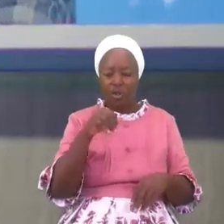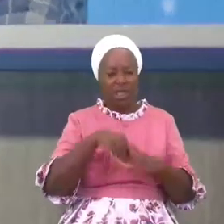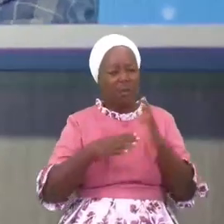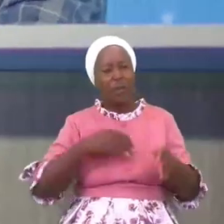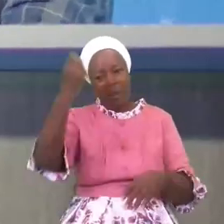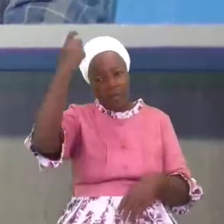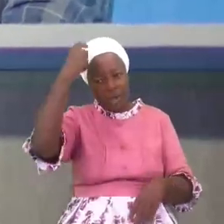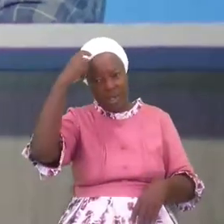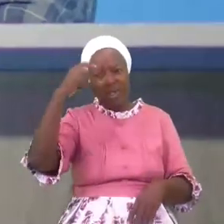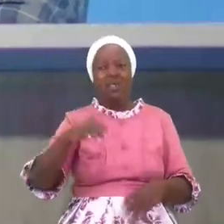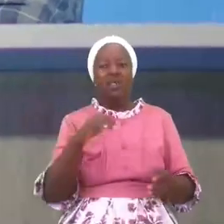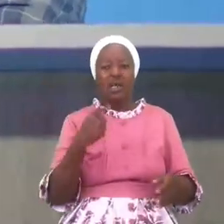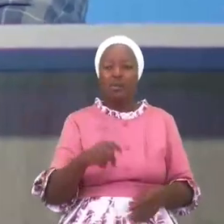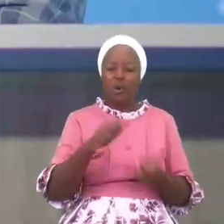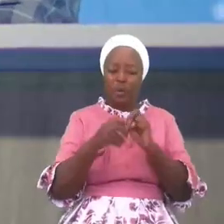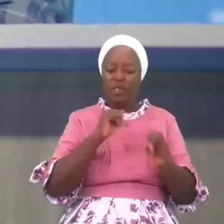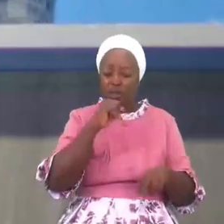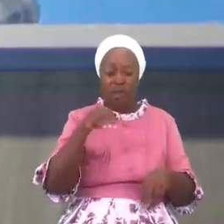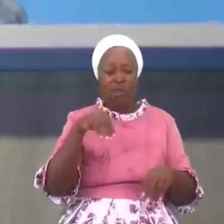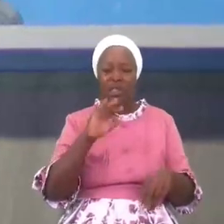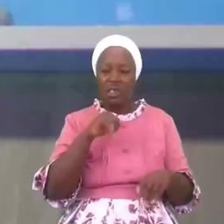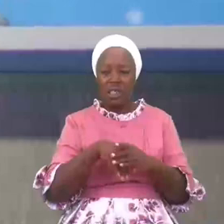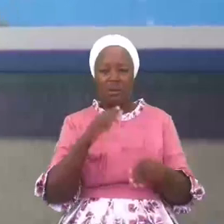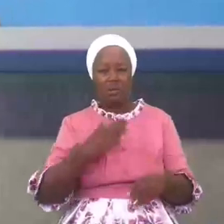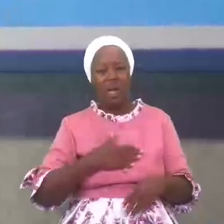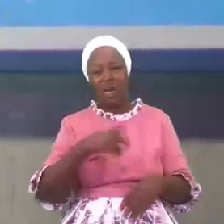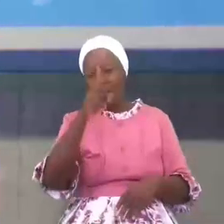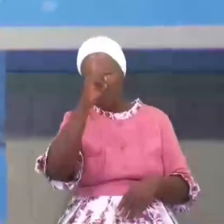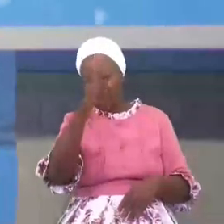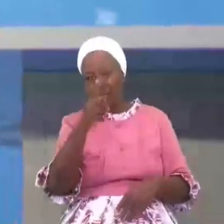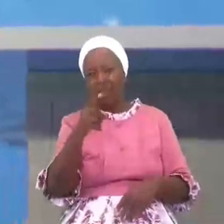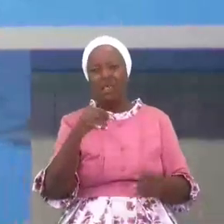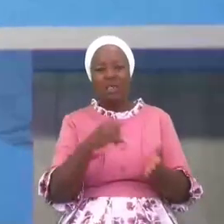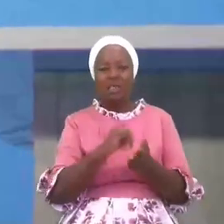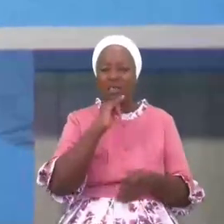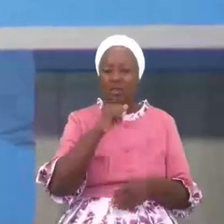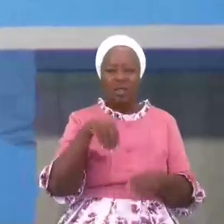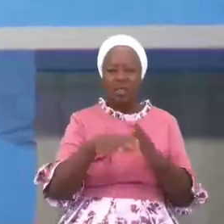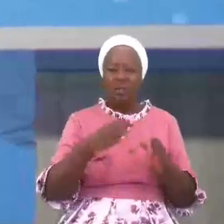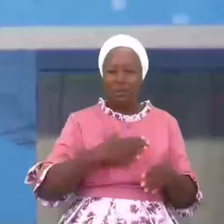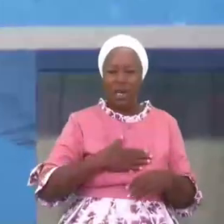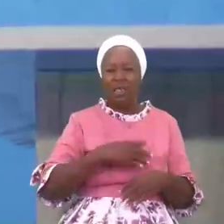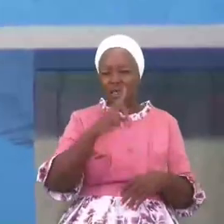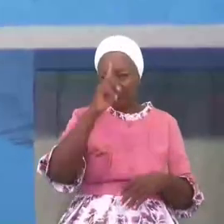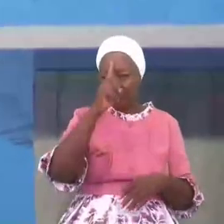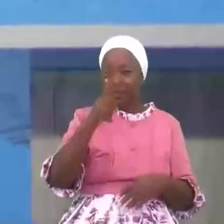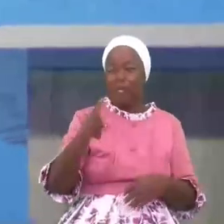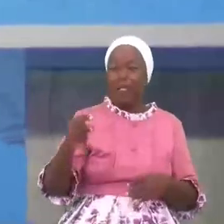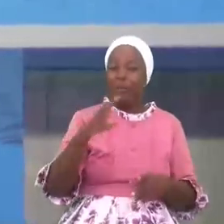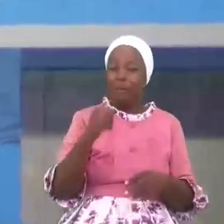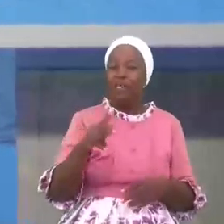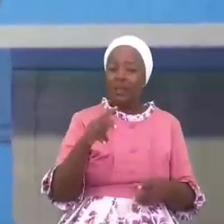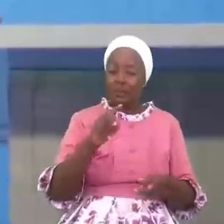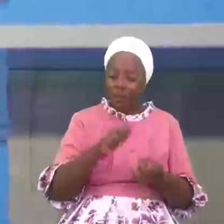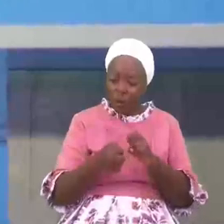pas mon intelligence. Le problème n'était pas mon quotient intellectuel. Mon problème